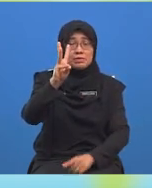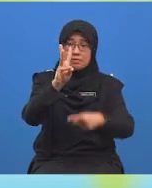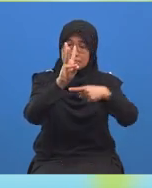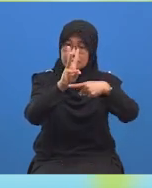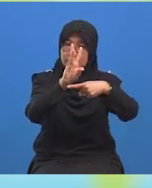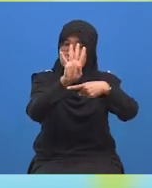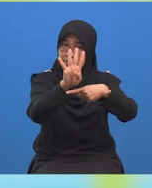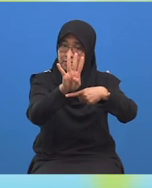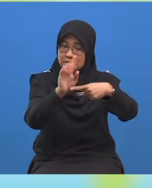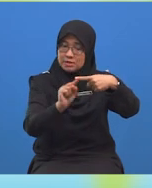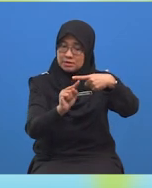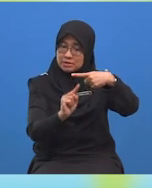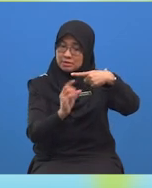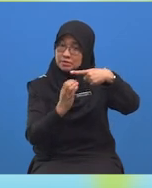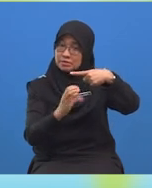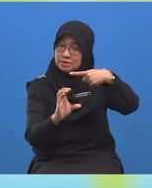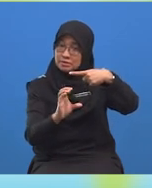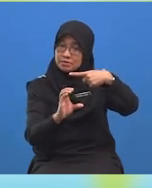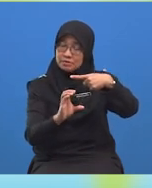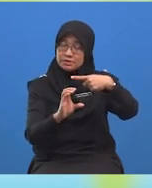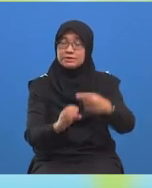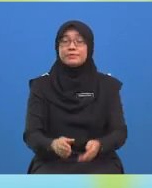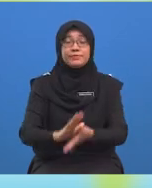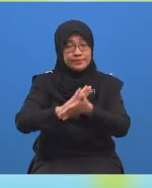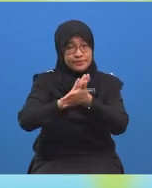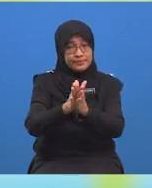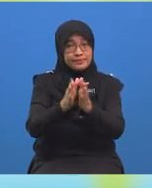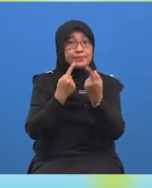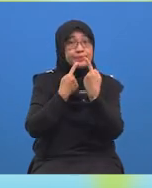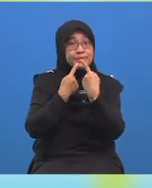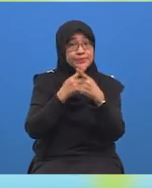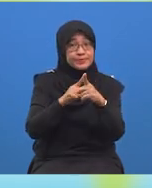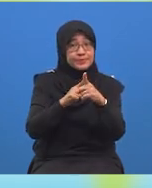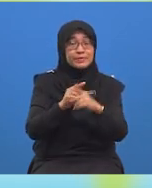64/100. Oleh itu, jawapannya ialah